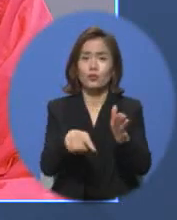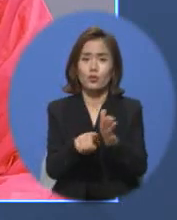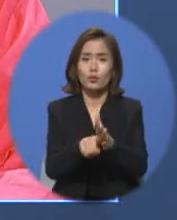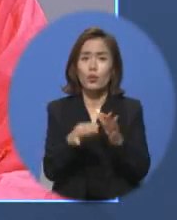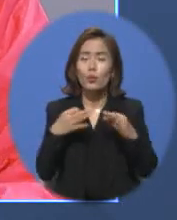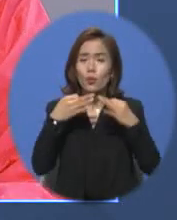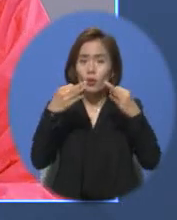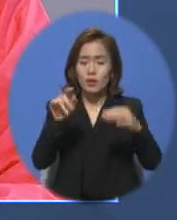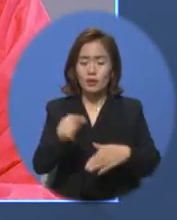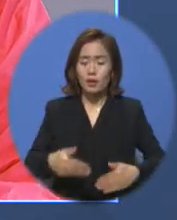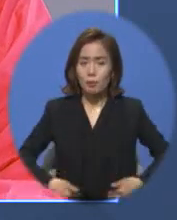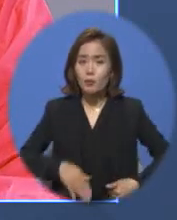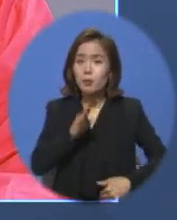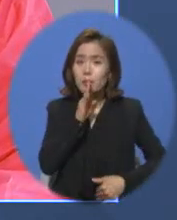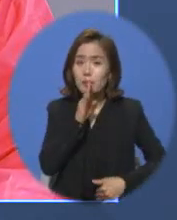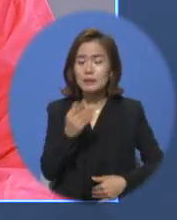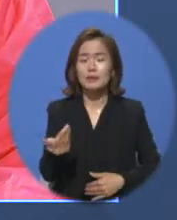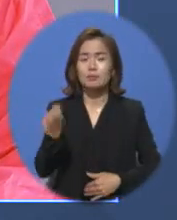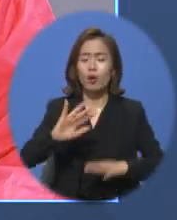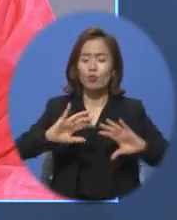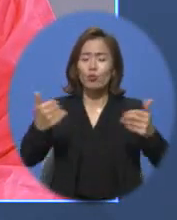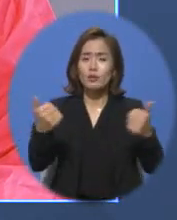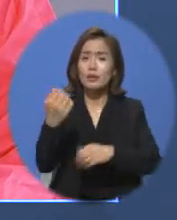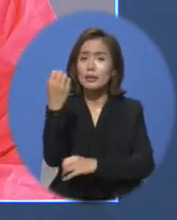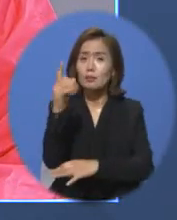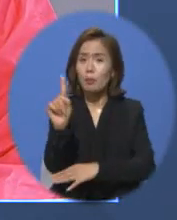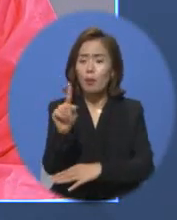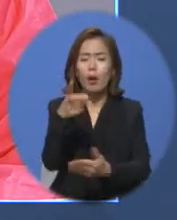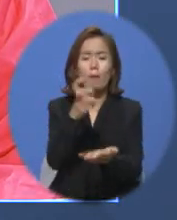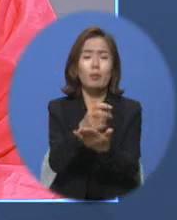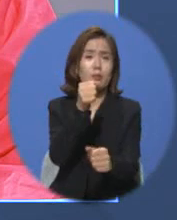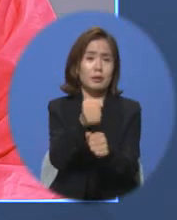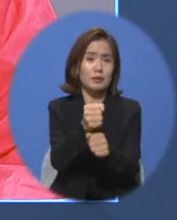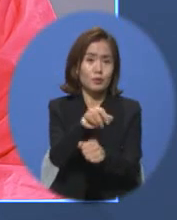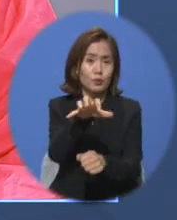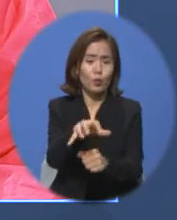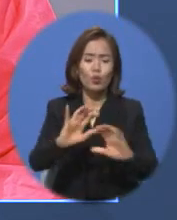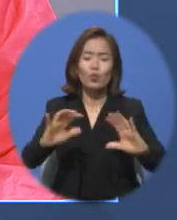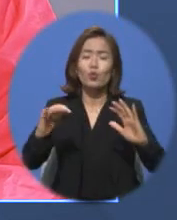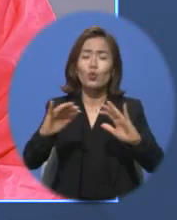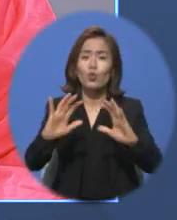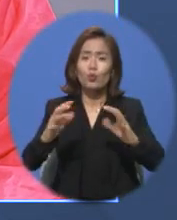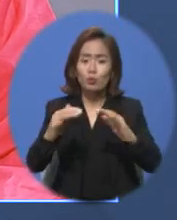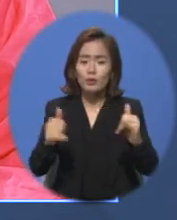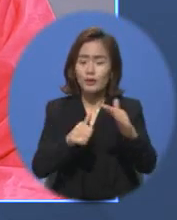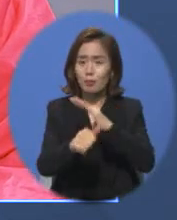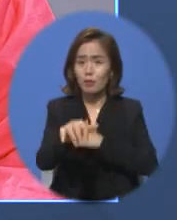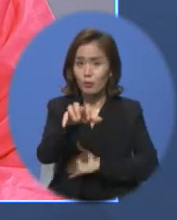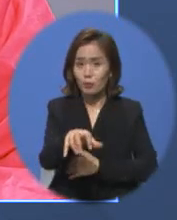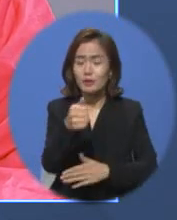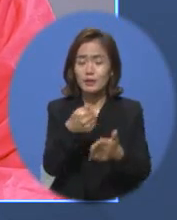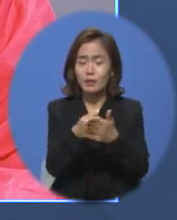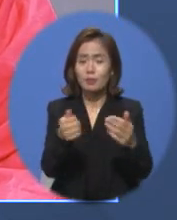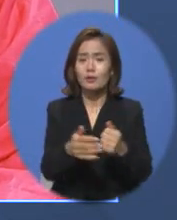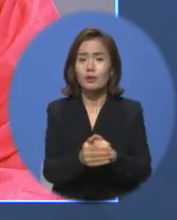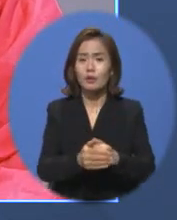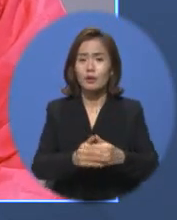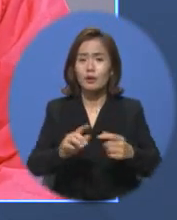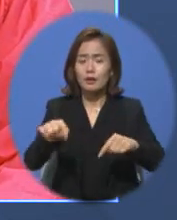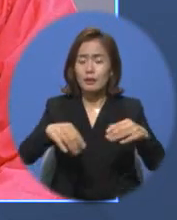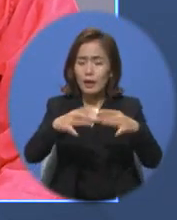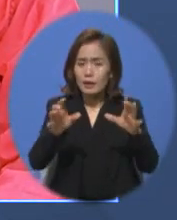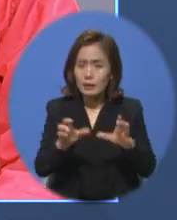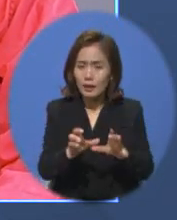발전을위해노력하는것이지만, 국회의원은본질적으로국민을 대표하는입법기관이자단체가아닌가요 ?저는국회의원